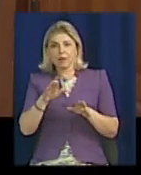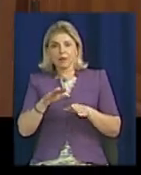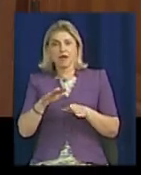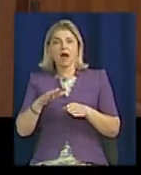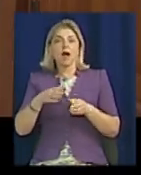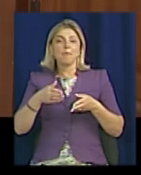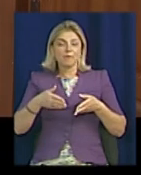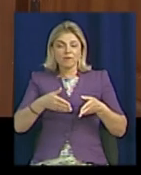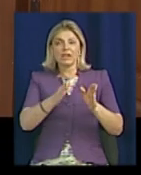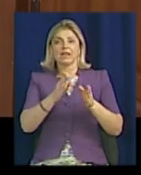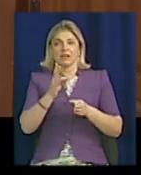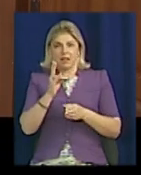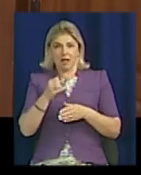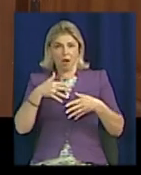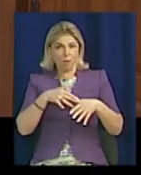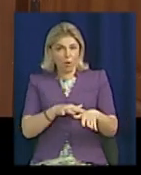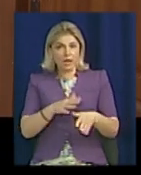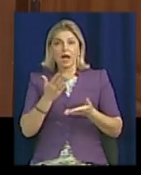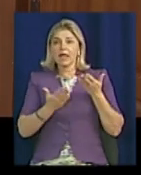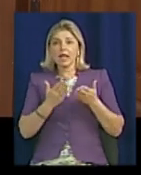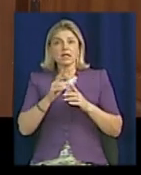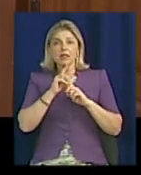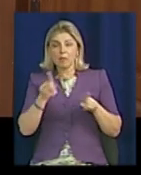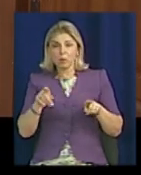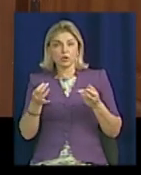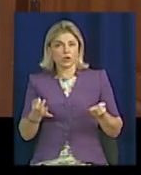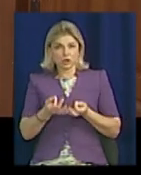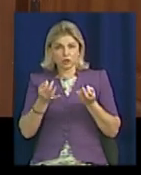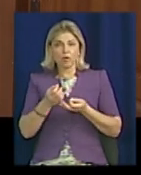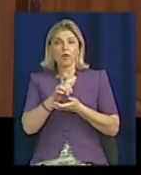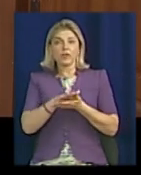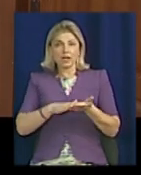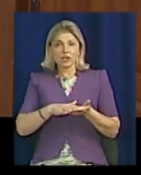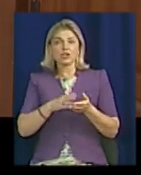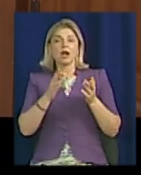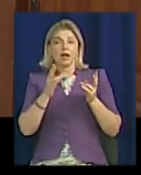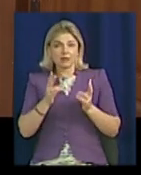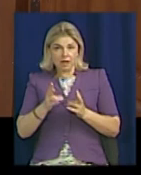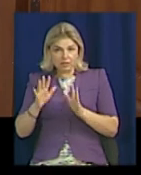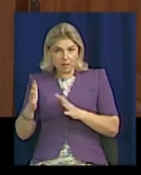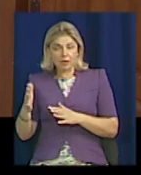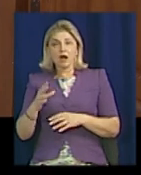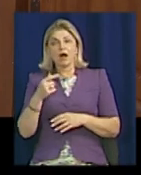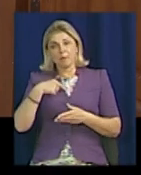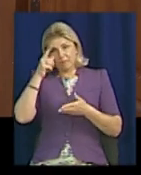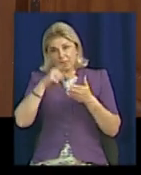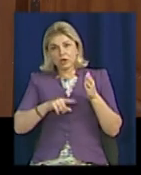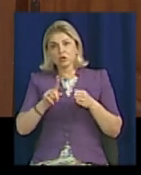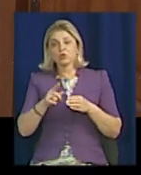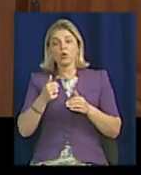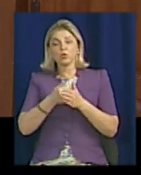моря. От, тому, якщо не буде нічого подальшому траплятися, то ми сподіваємося, що до кінця цього